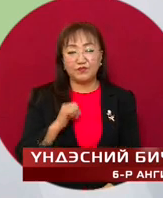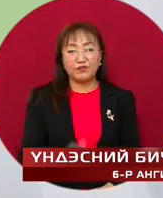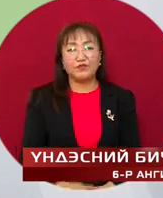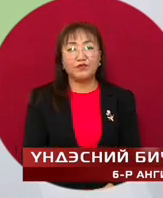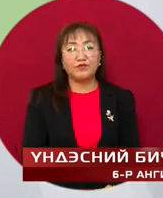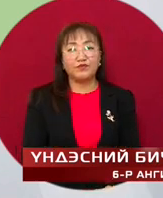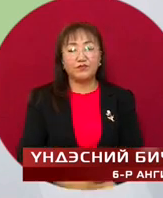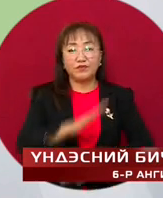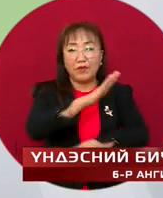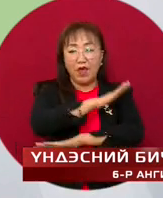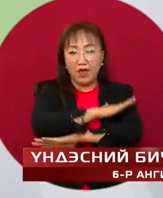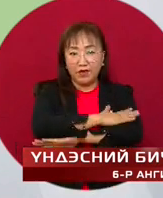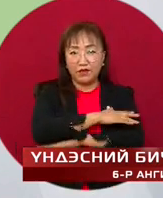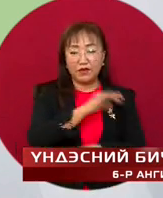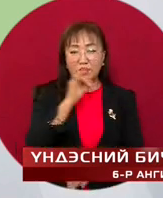Ангийн самбар.